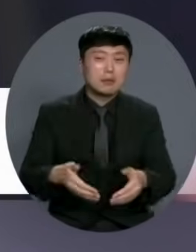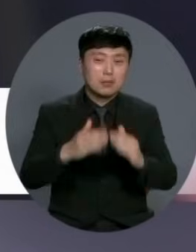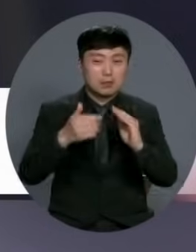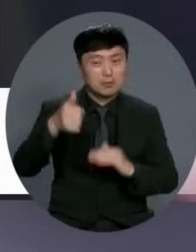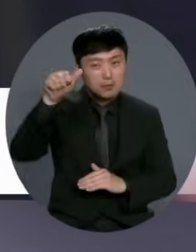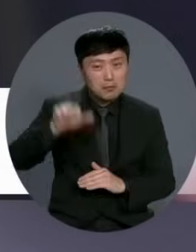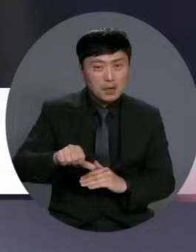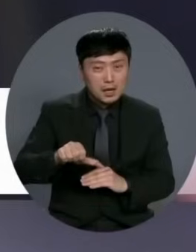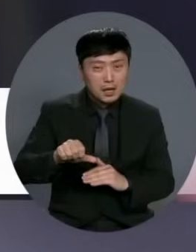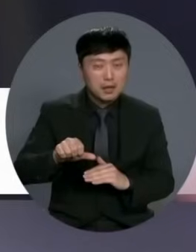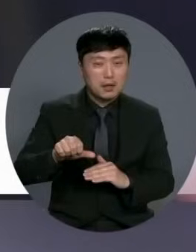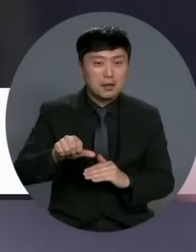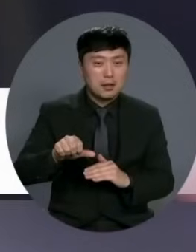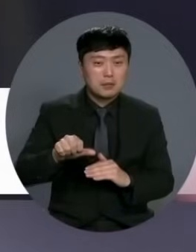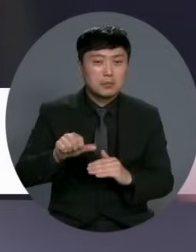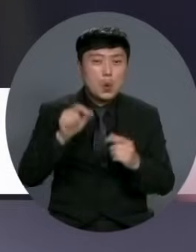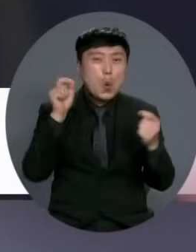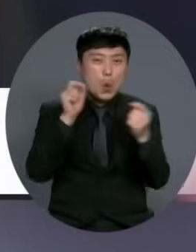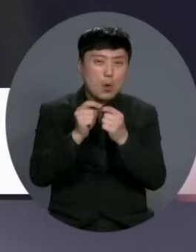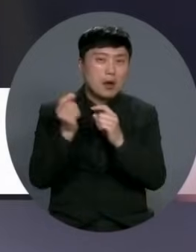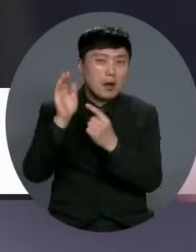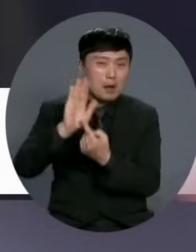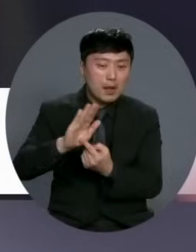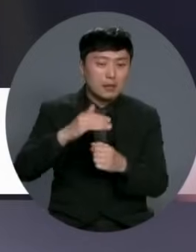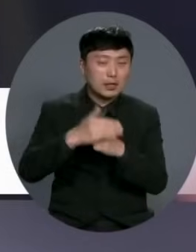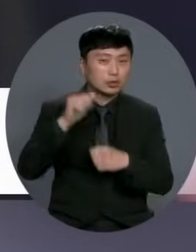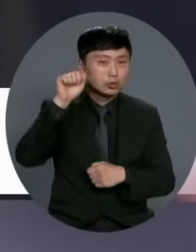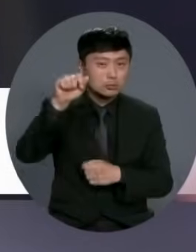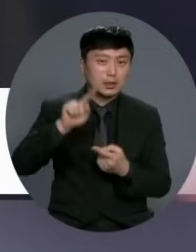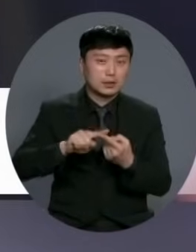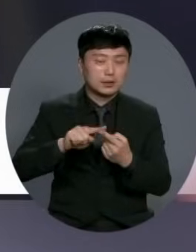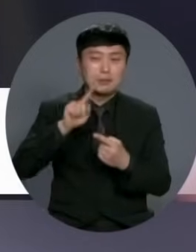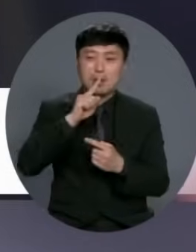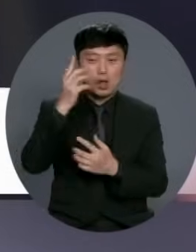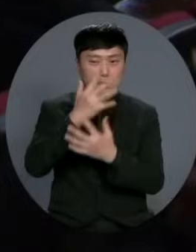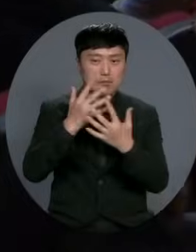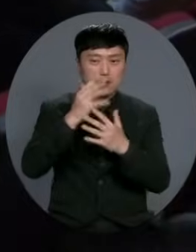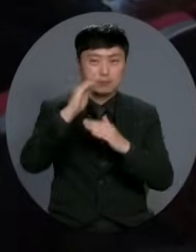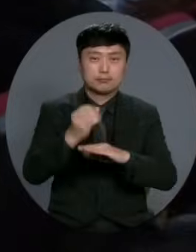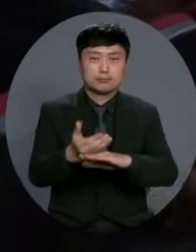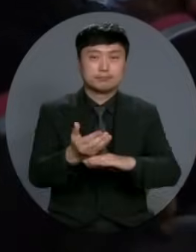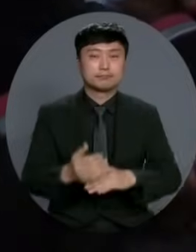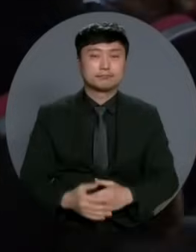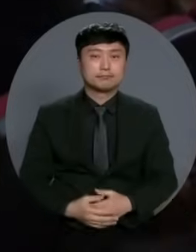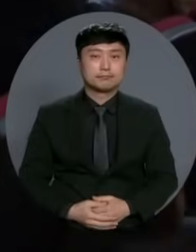대구 출마에 대해서는 말을 아꼈습니다. 김은혜 기자입니다.